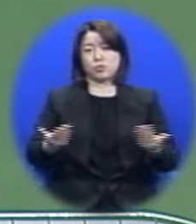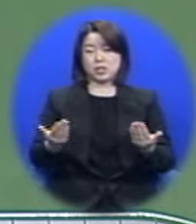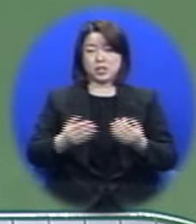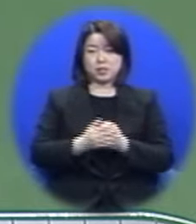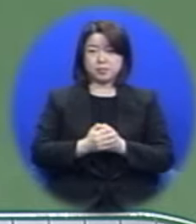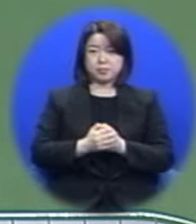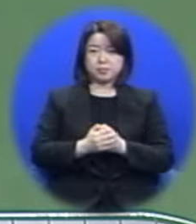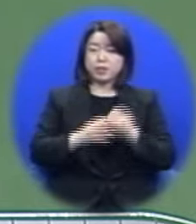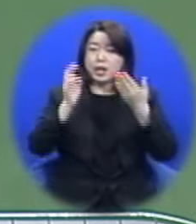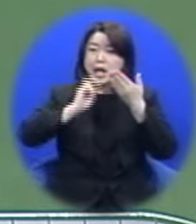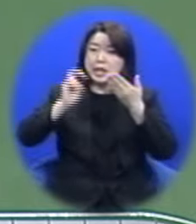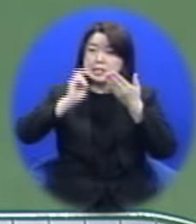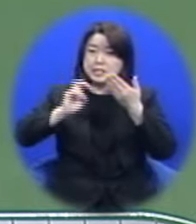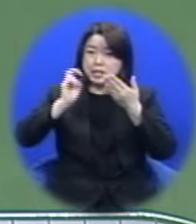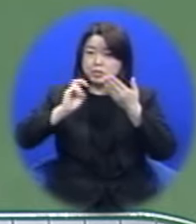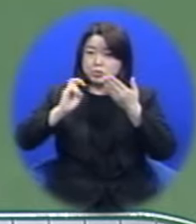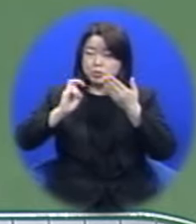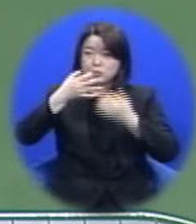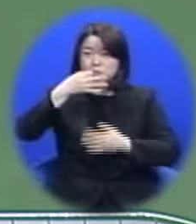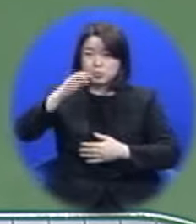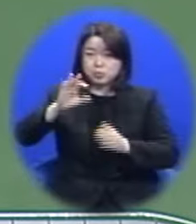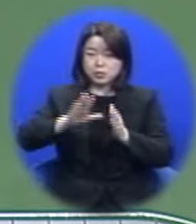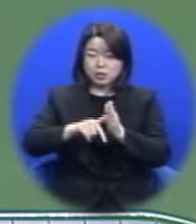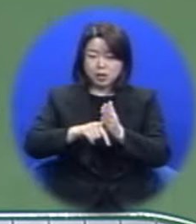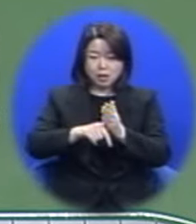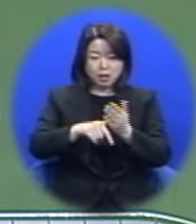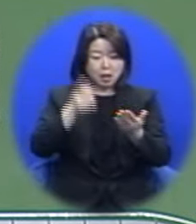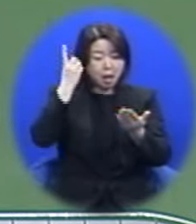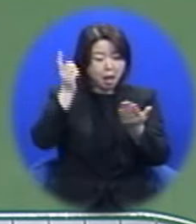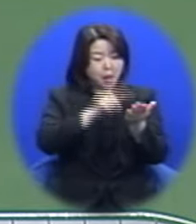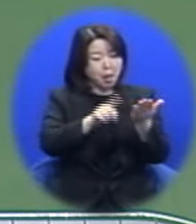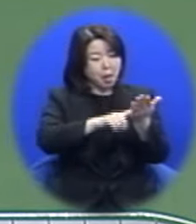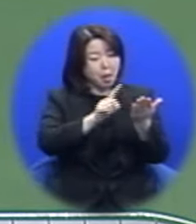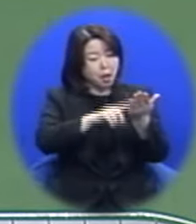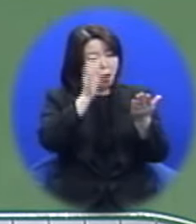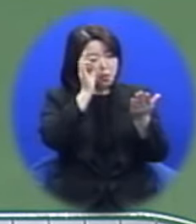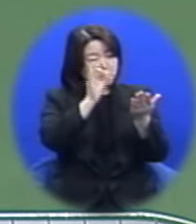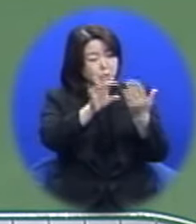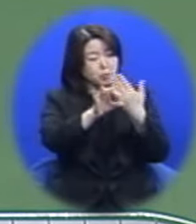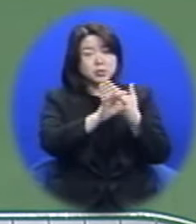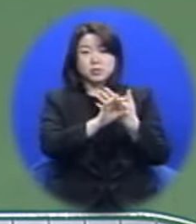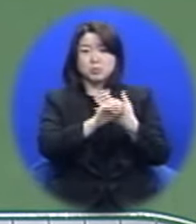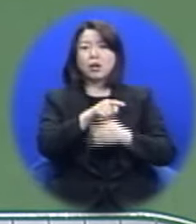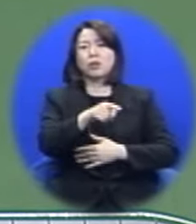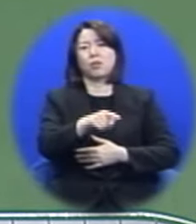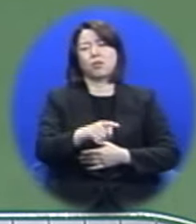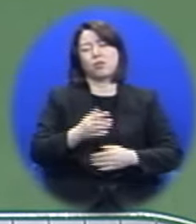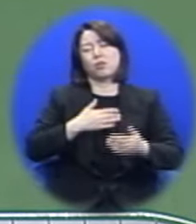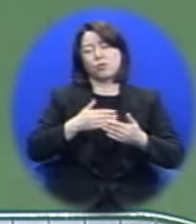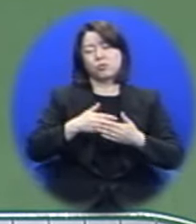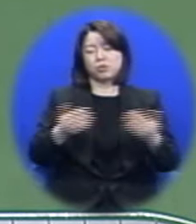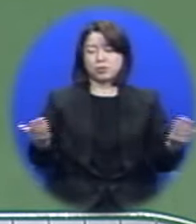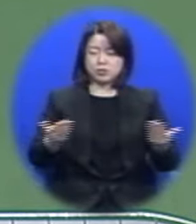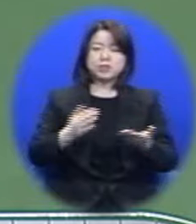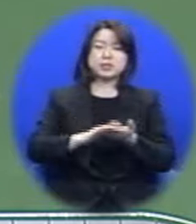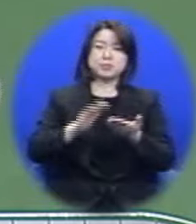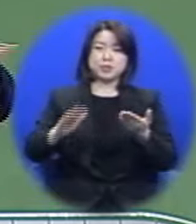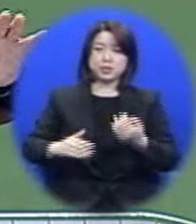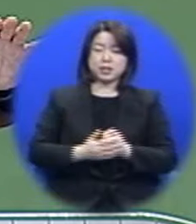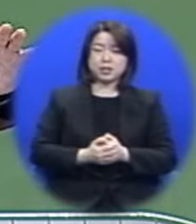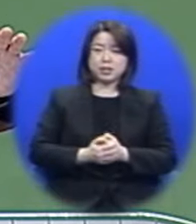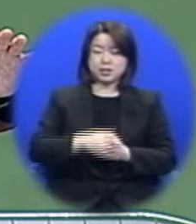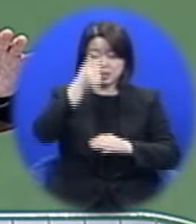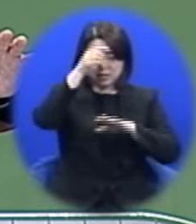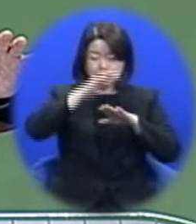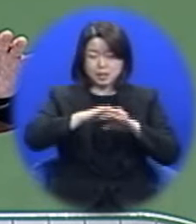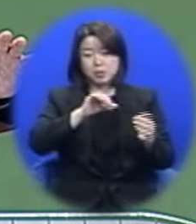부르는데 스마트폰을 들여다보고 있는 일 그건 정말 두려운 일이에요. 예배가 죽어